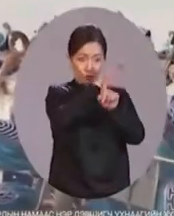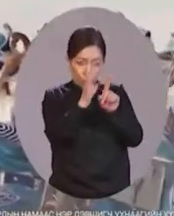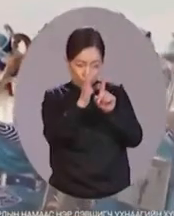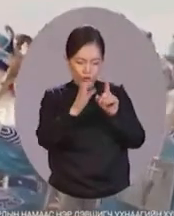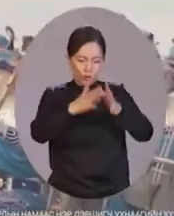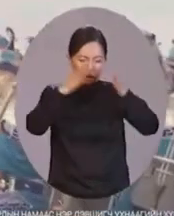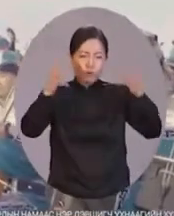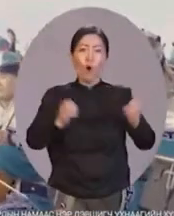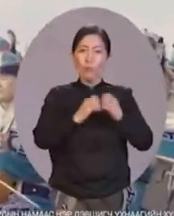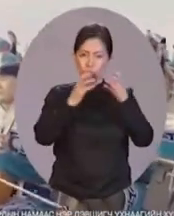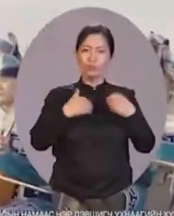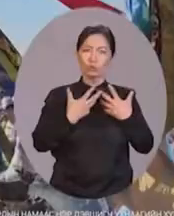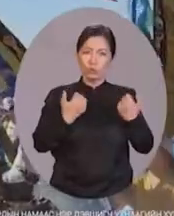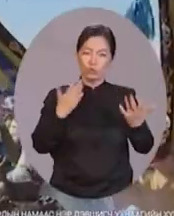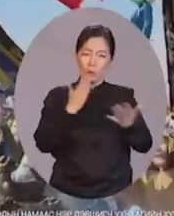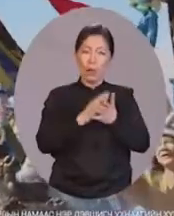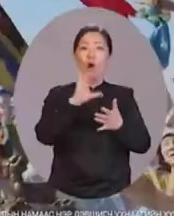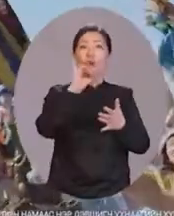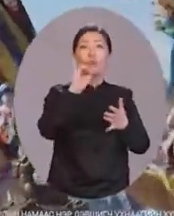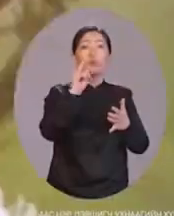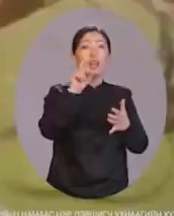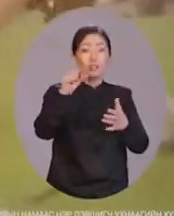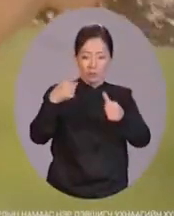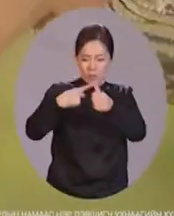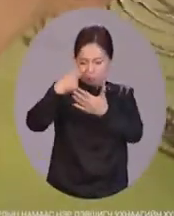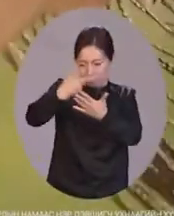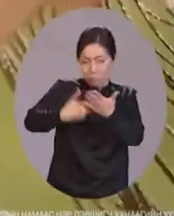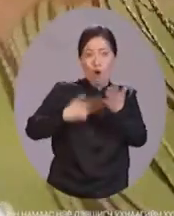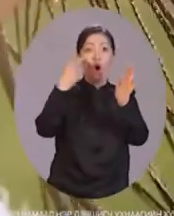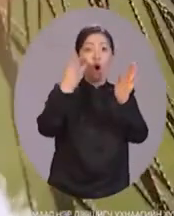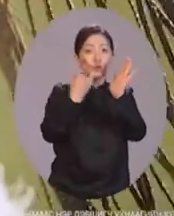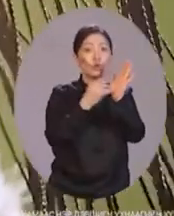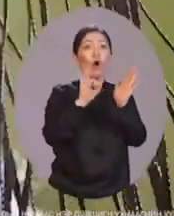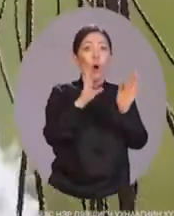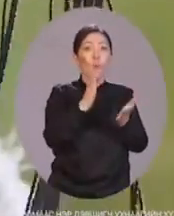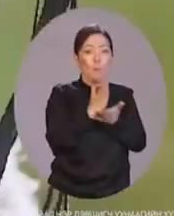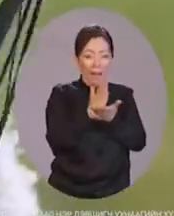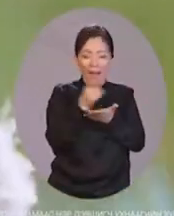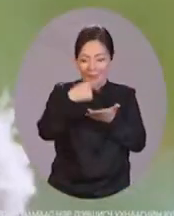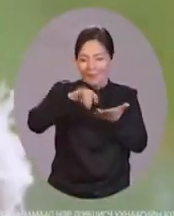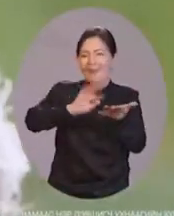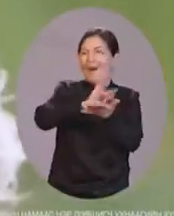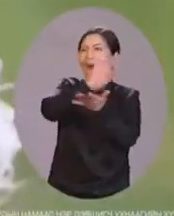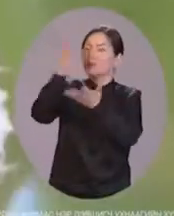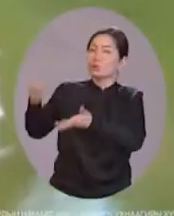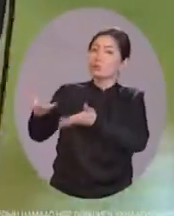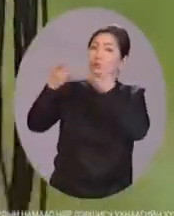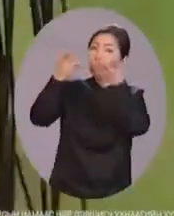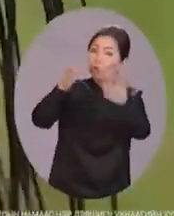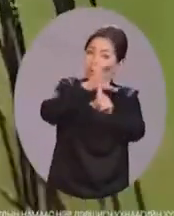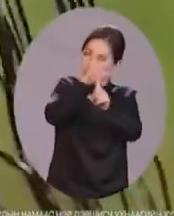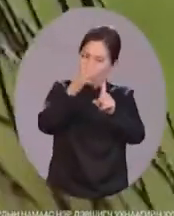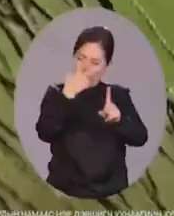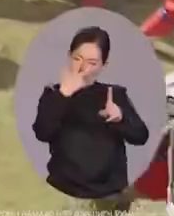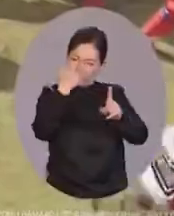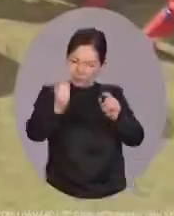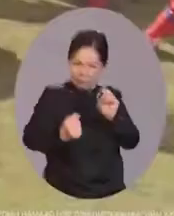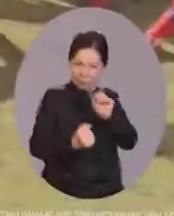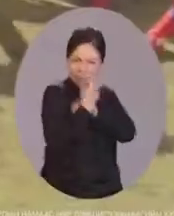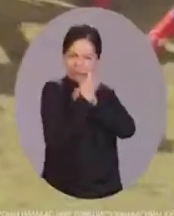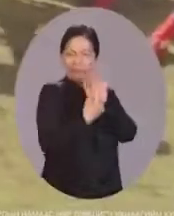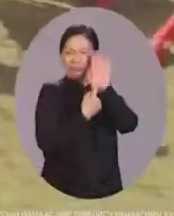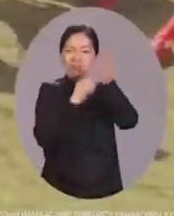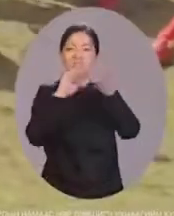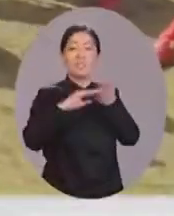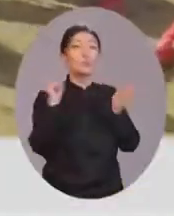Бид соёлын арван бүтээгдэхүүнтэй орон ЮНЕСКОд бүртгэгдсэн 26 өвийг алдаршуулж соёлын салбарт өөрийн гэсэн өнгө